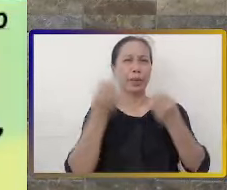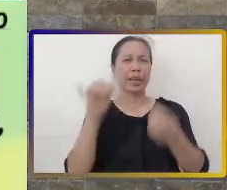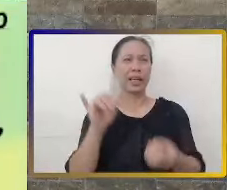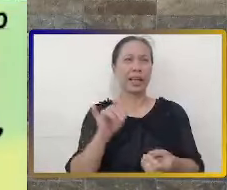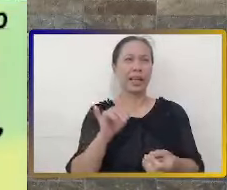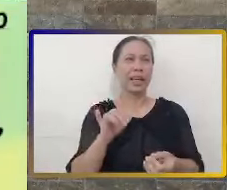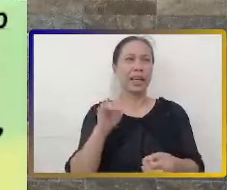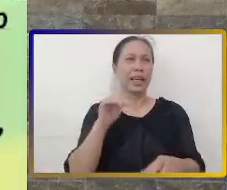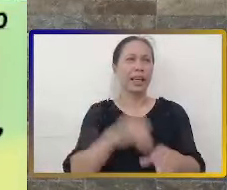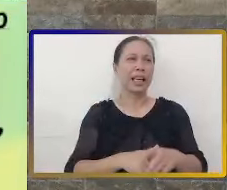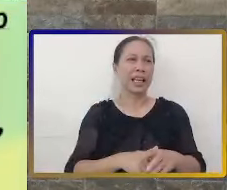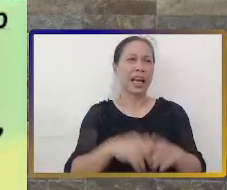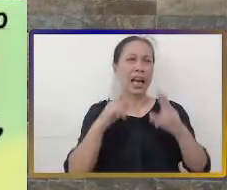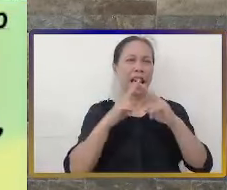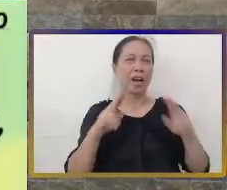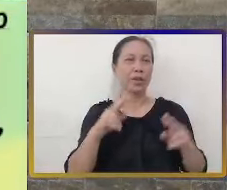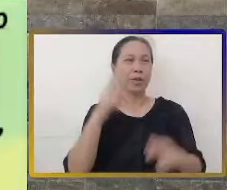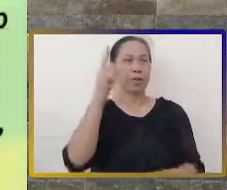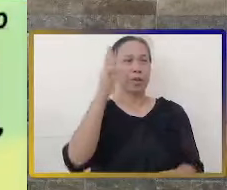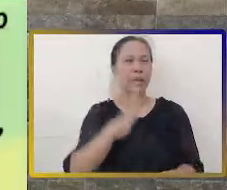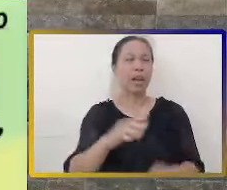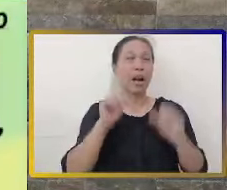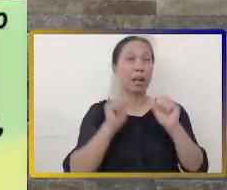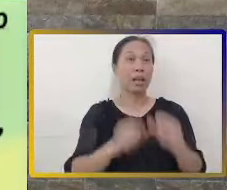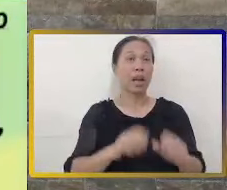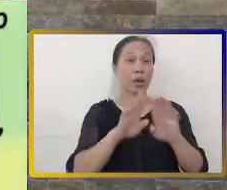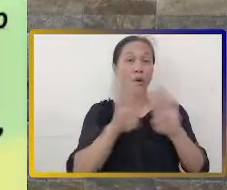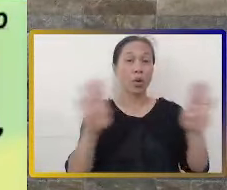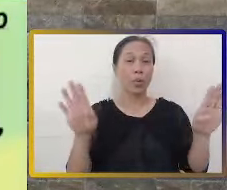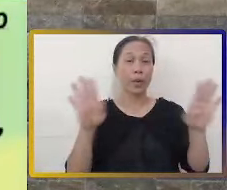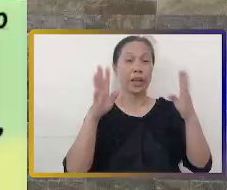of God can open the windows of